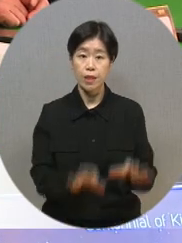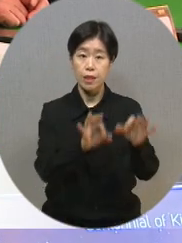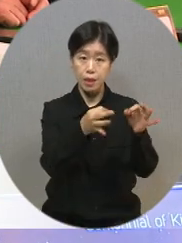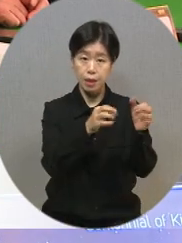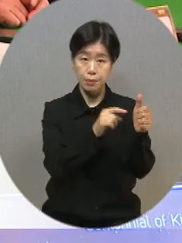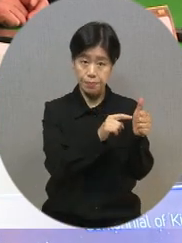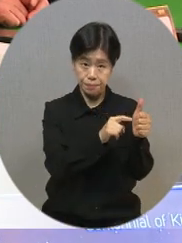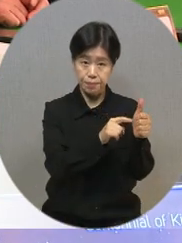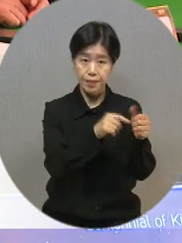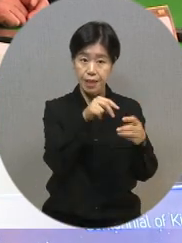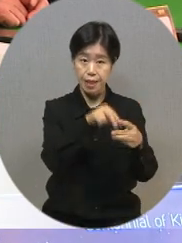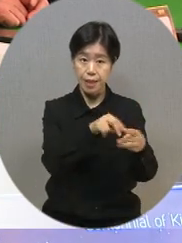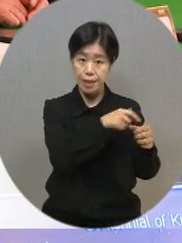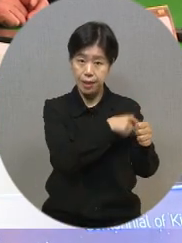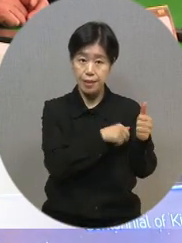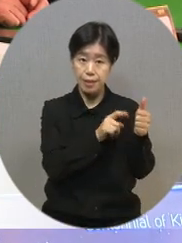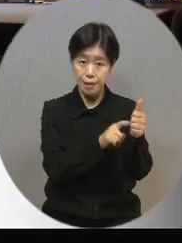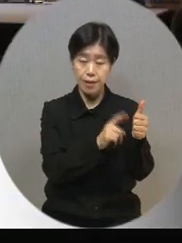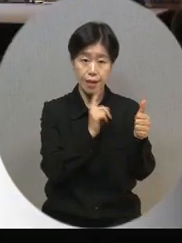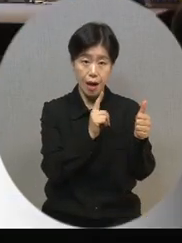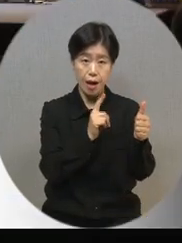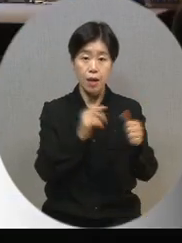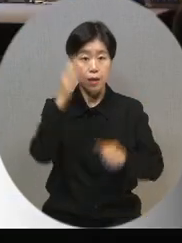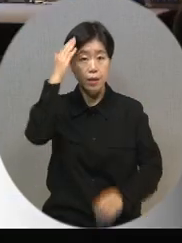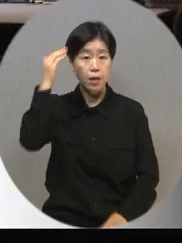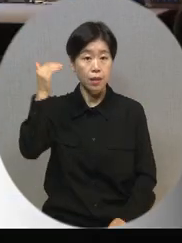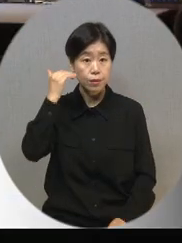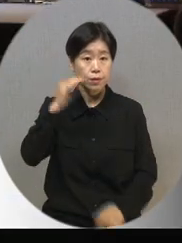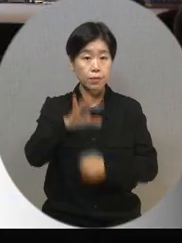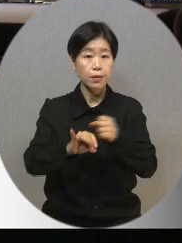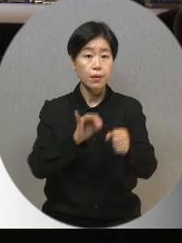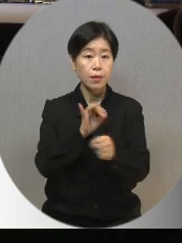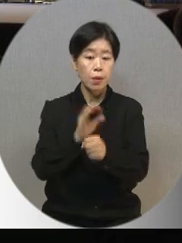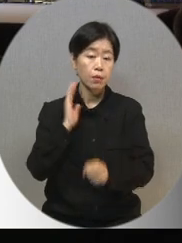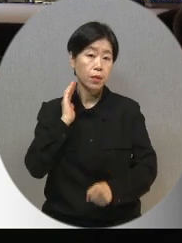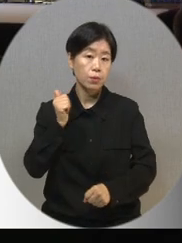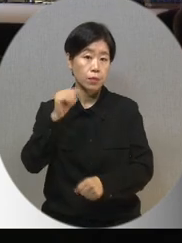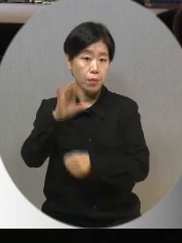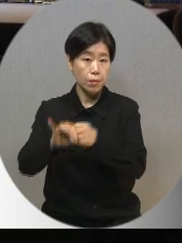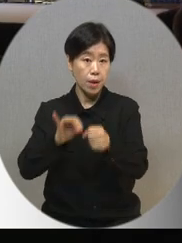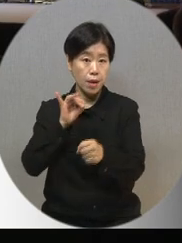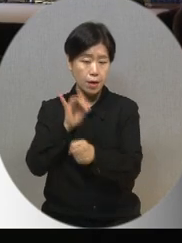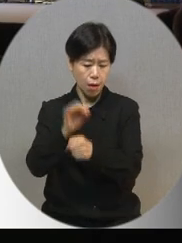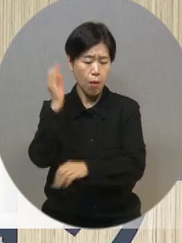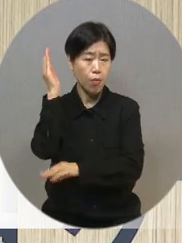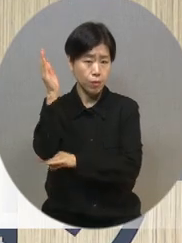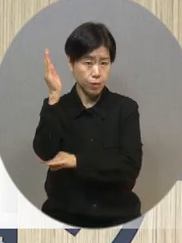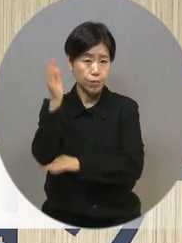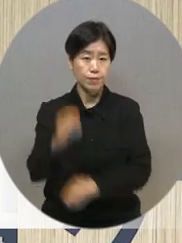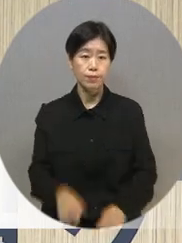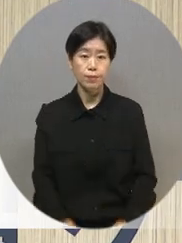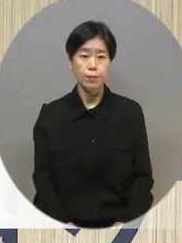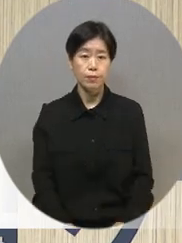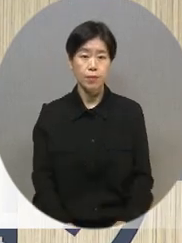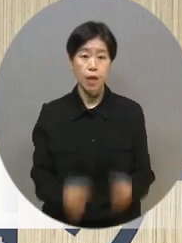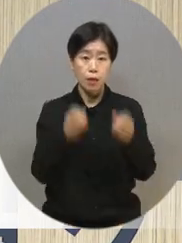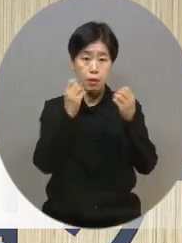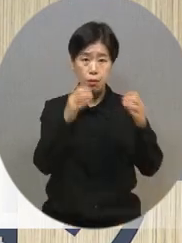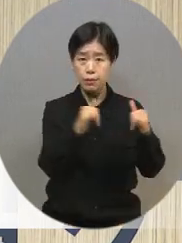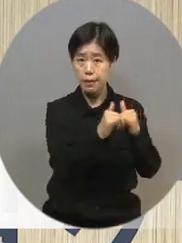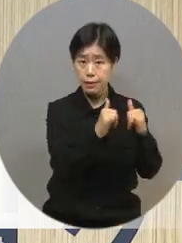김성재 김대중 평화센터 상임이사는 대한민국 100년 김대중 100년 기조 강연을 통해